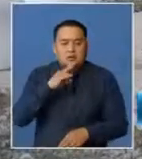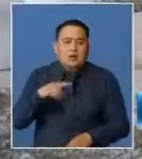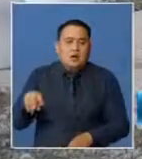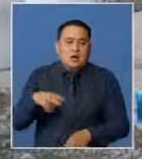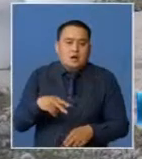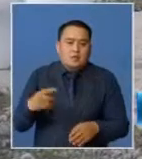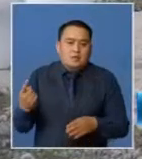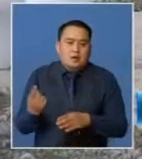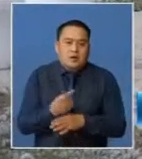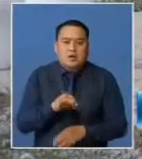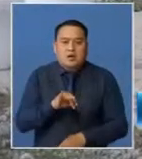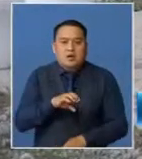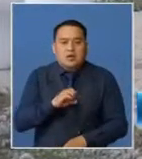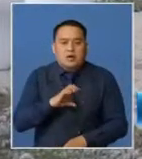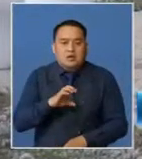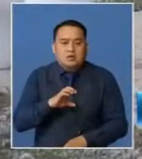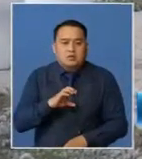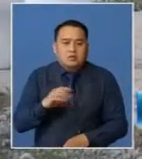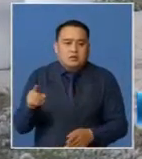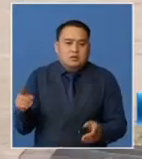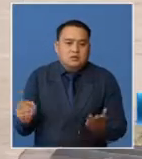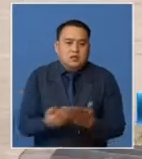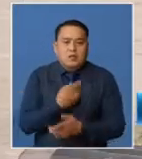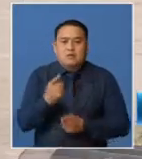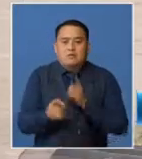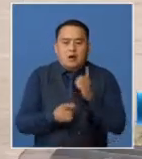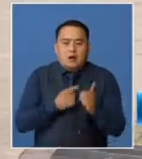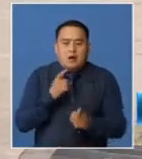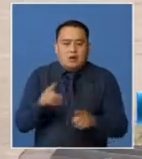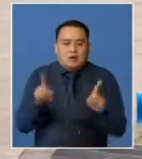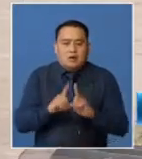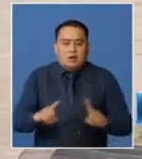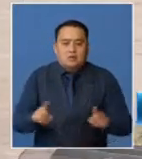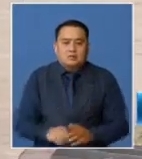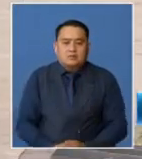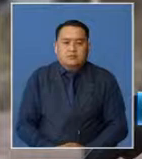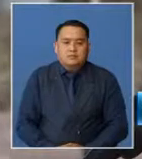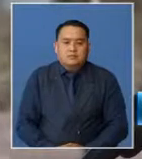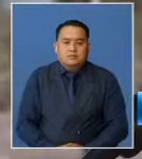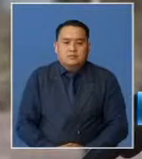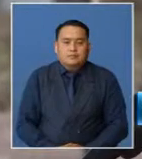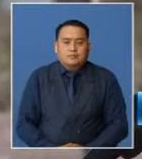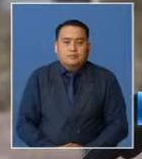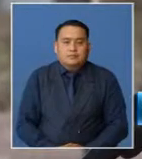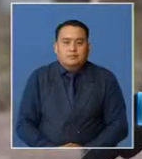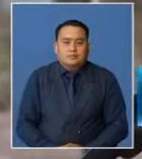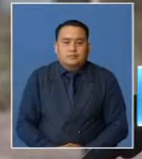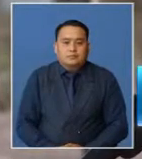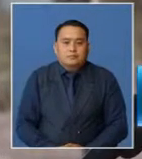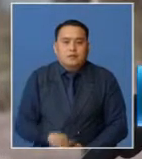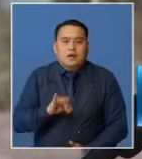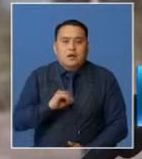алтын қорындағы Ілияс Жансүгіров туындысы қайта тіріліп, жаңаша өзгеше реңкке ие болады. Ілиястың Құлагерді